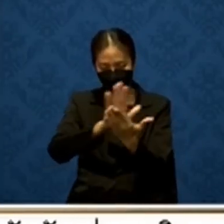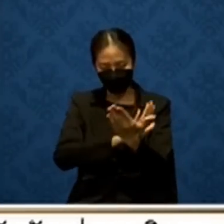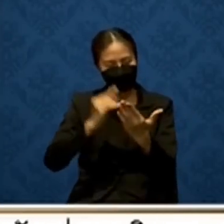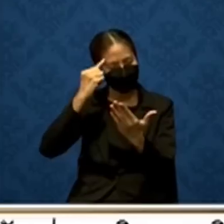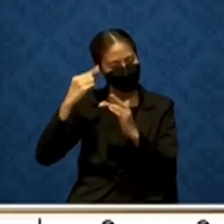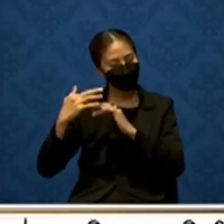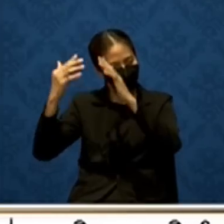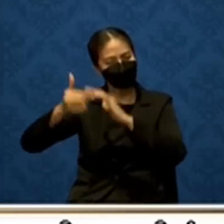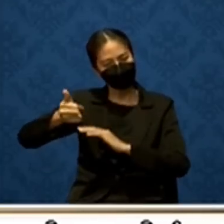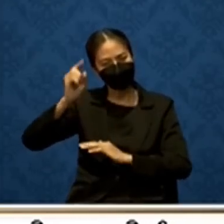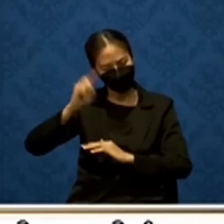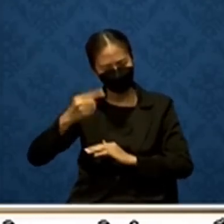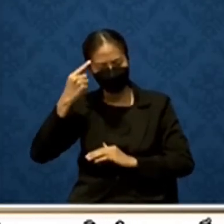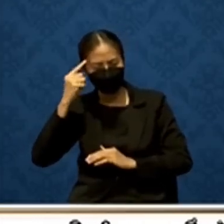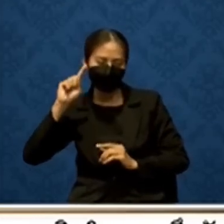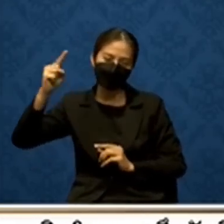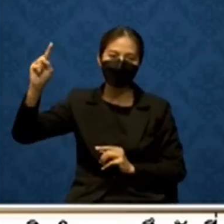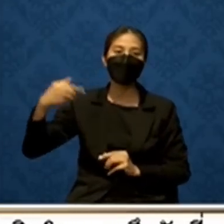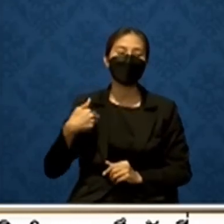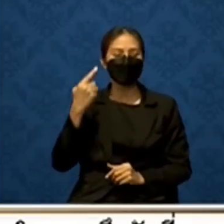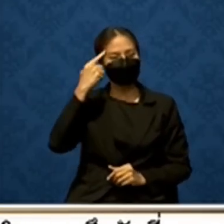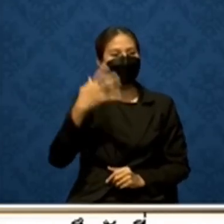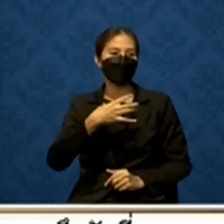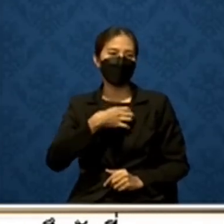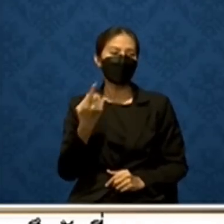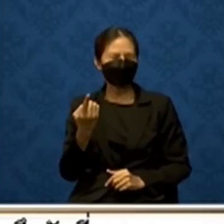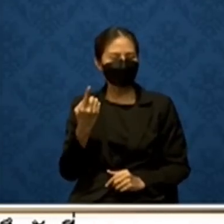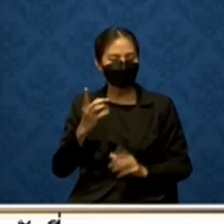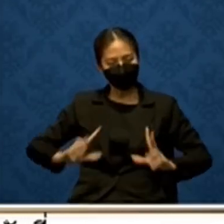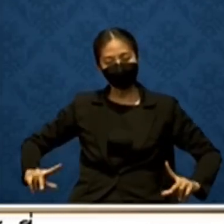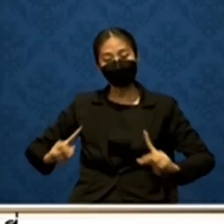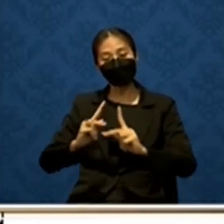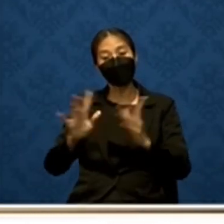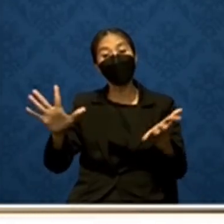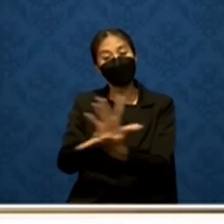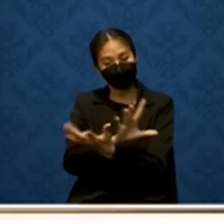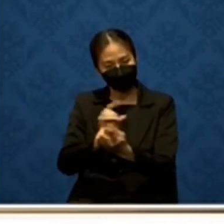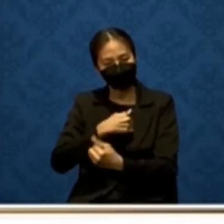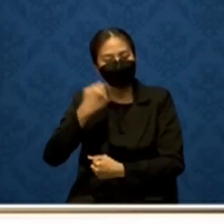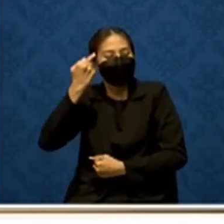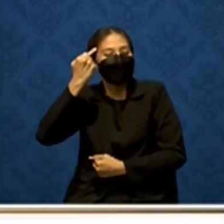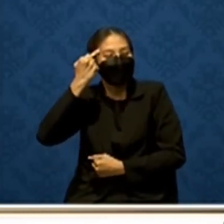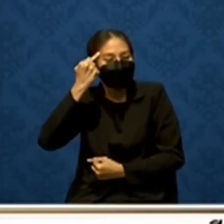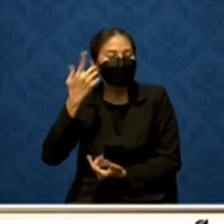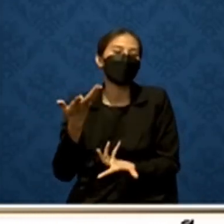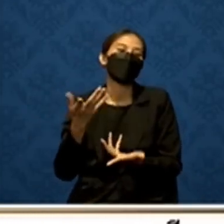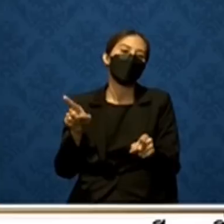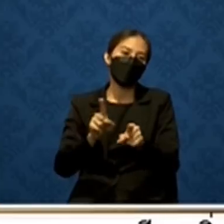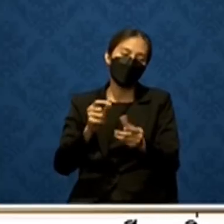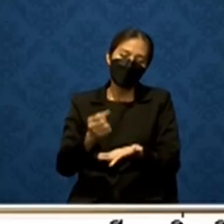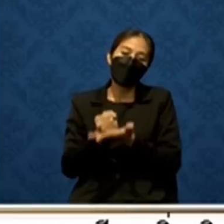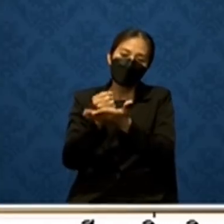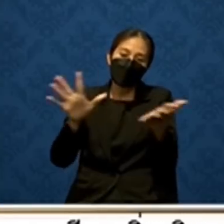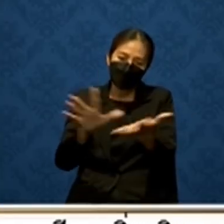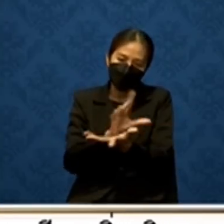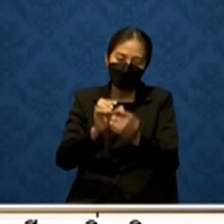เรากตหพกชวงวฒานธรมกอะครับกชวงวัานธรมใการทจะส้างเรของ SLOW POWERทำให้วัฒาวธมขประ